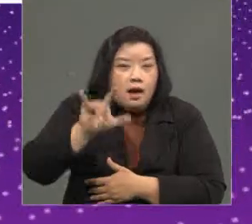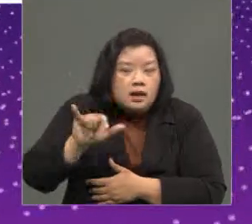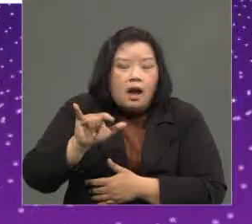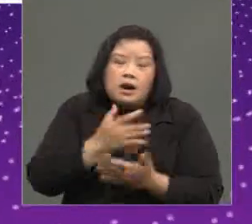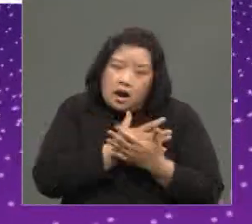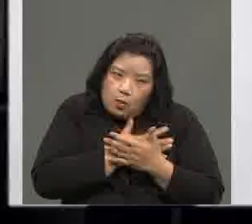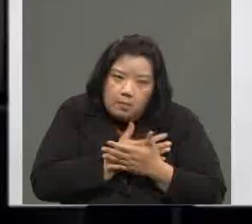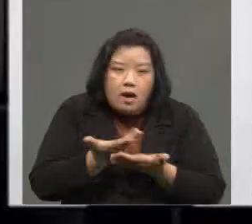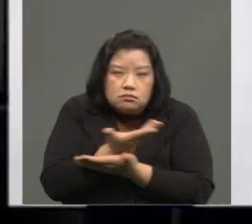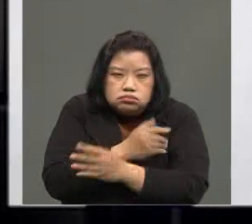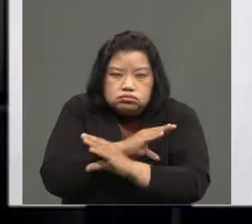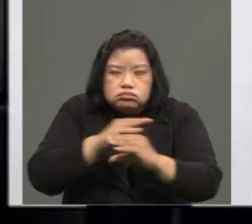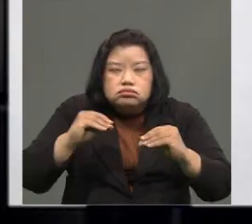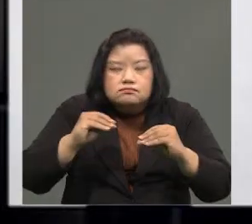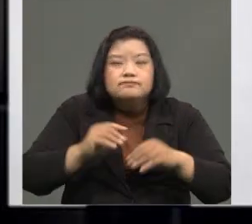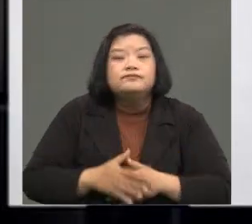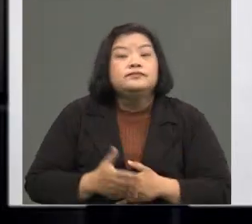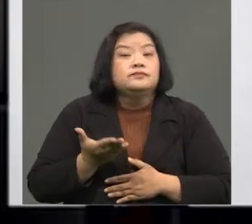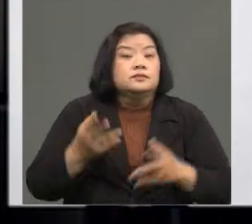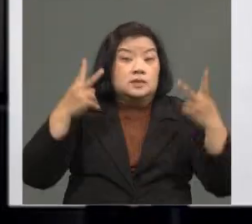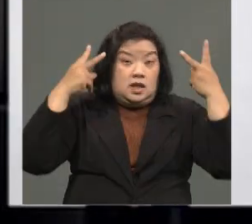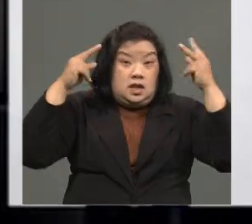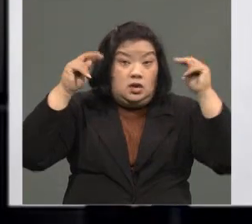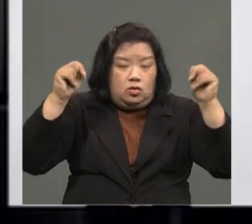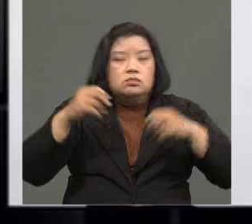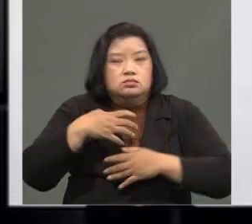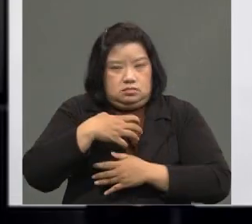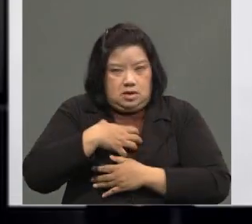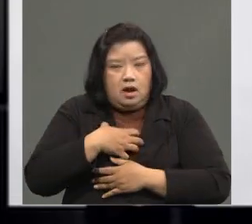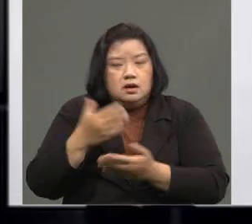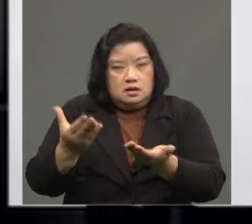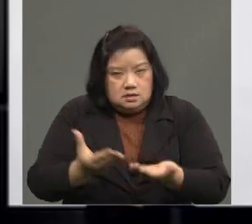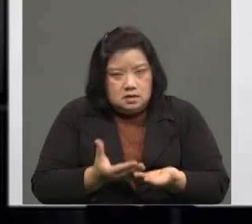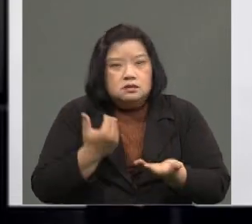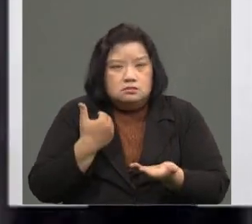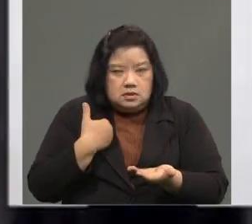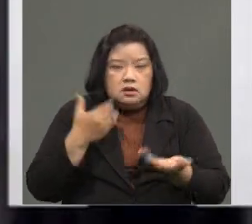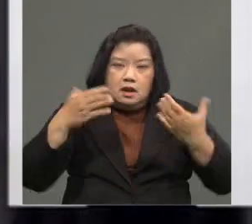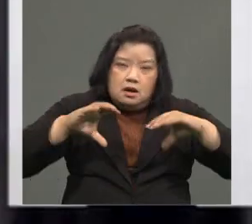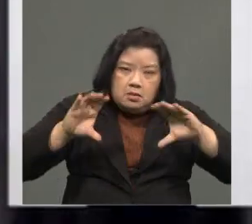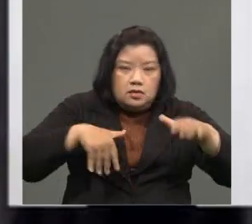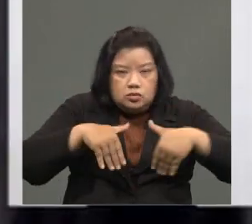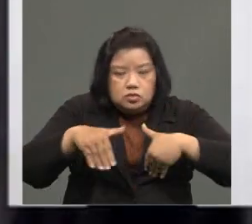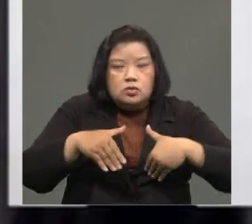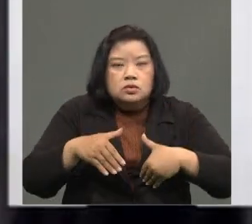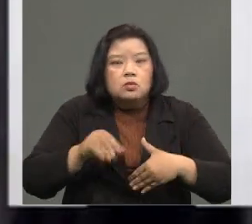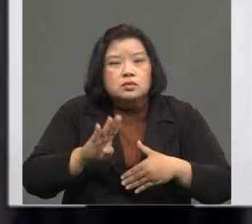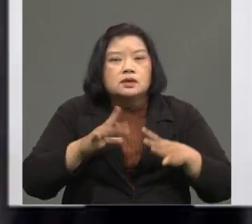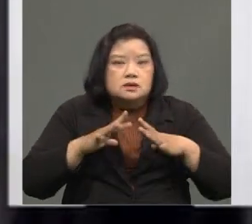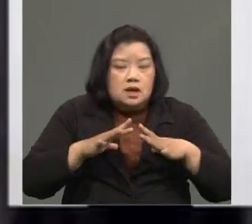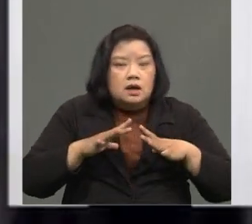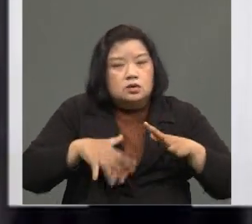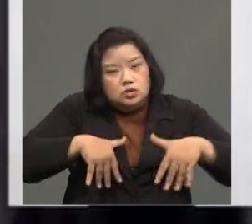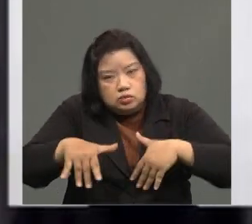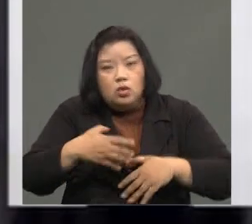ครับนางสาวแผ่ทองธาชินวัตรนายกรัฐมนตรีได้เชิญชวนหน่วยงานภาครัฐภาคเอกชนรวมถึงประชาชนทุกคนครับร่วม